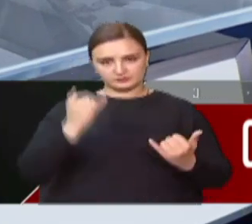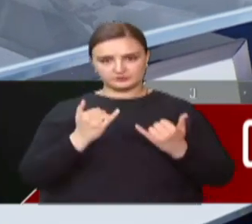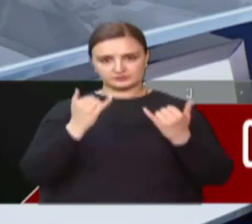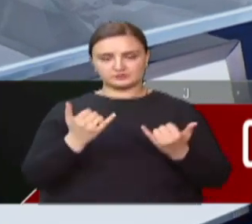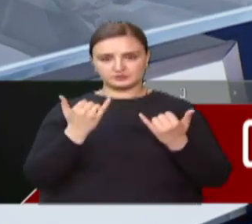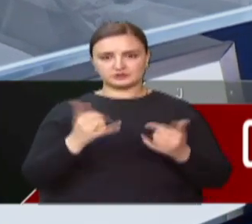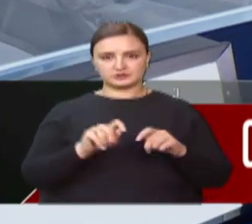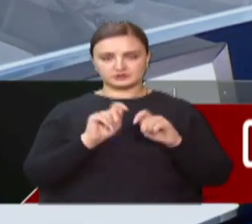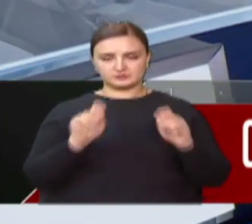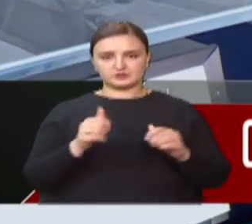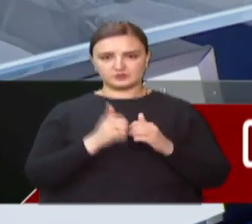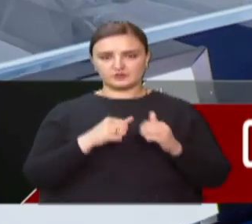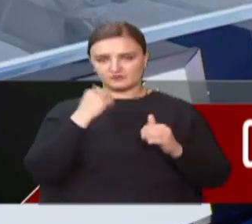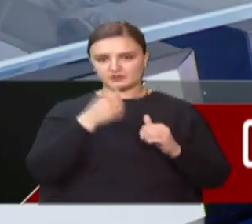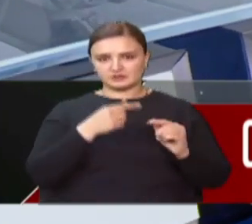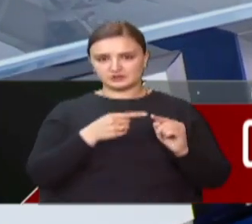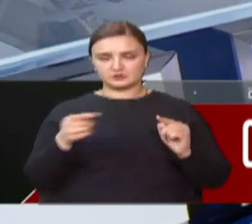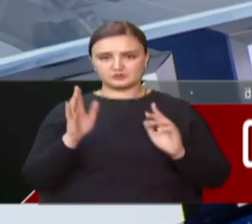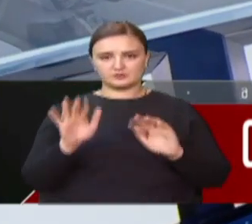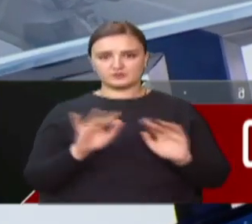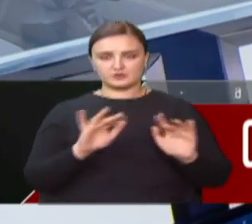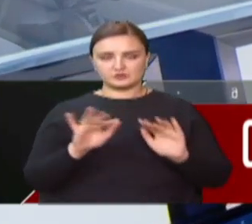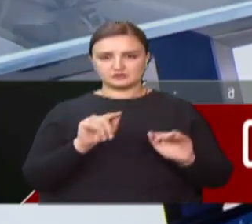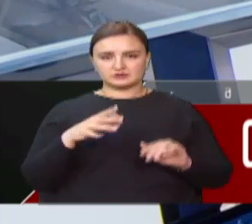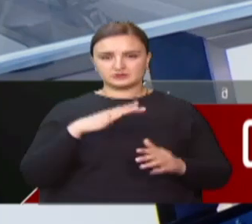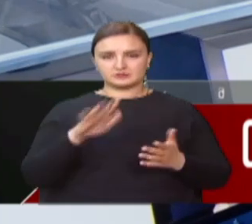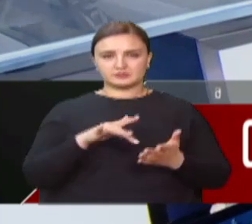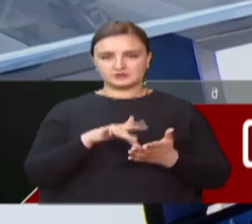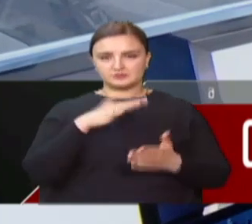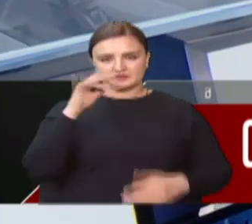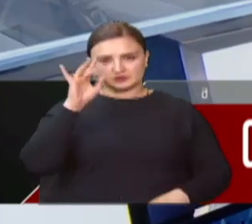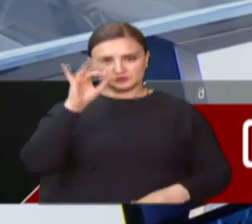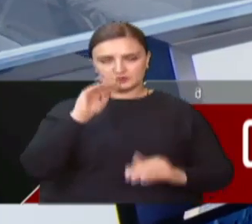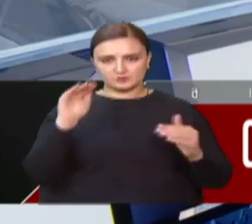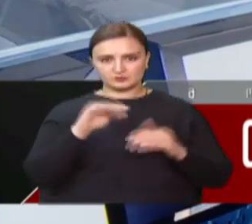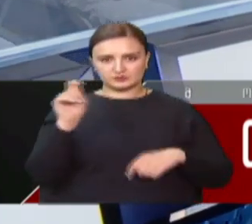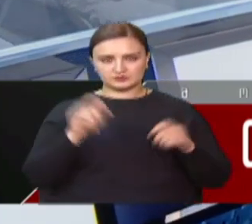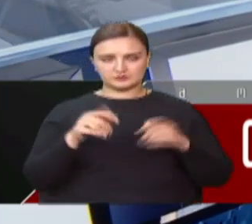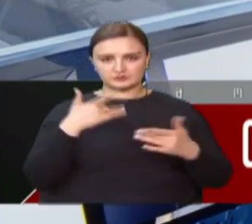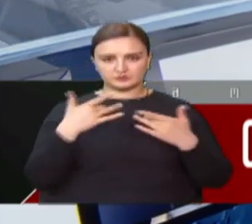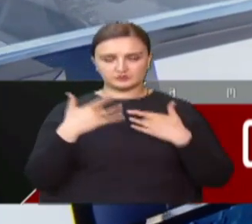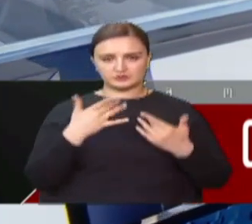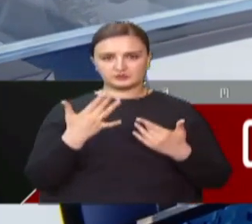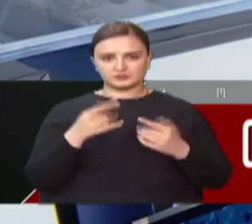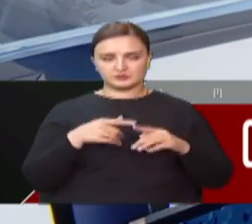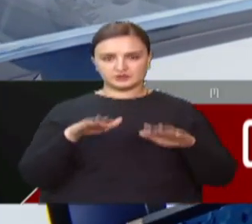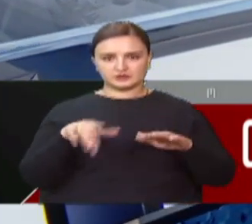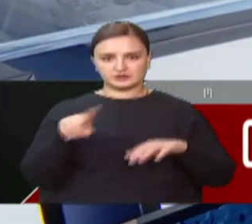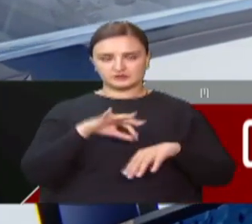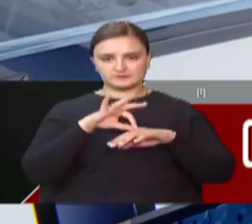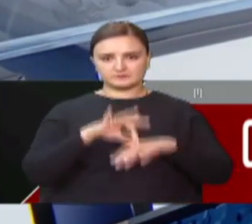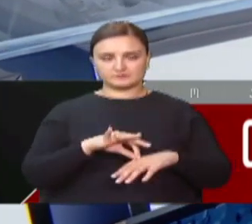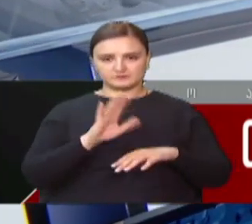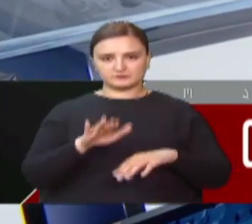დღეს დაფუძნდა და ყოველწლიური იქნება. ღონისძიების ფარგლებში თბილის არაერთი ცნობილი მუსიკოსი ეწევა, კონცერტები კი რამდენიმე ლოკაციაზე